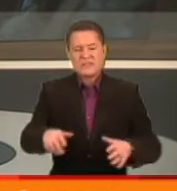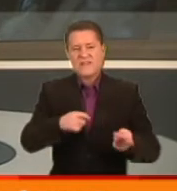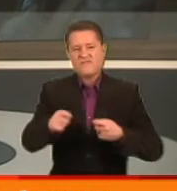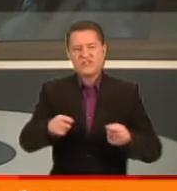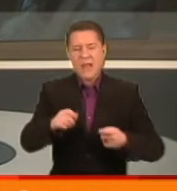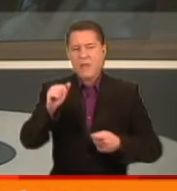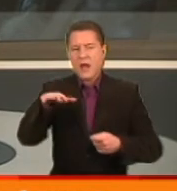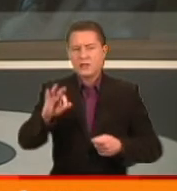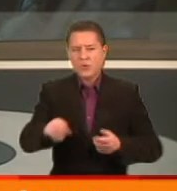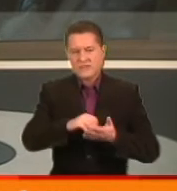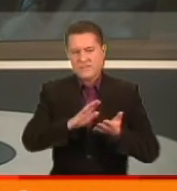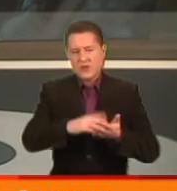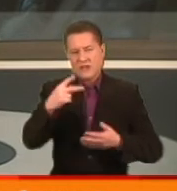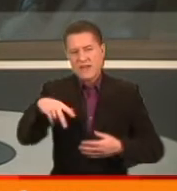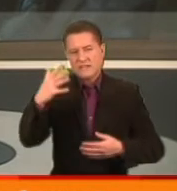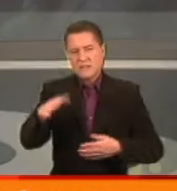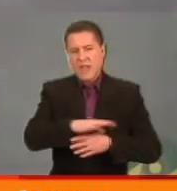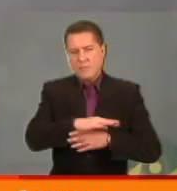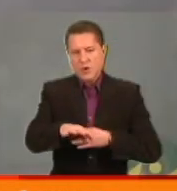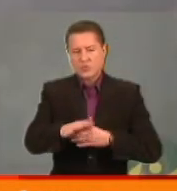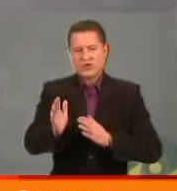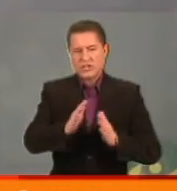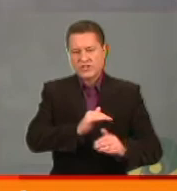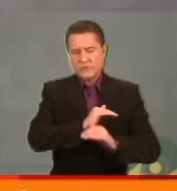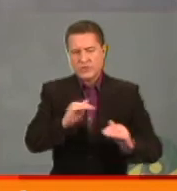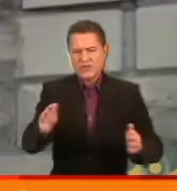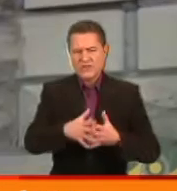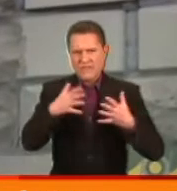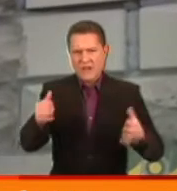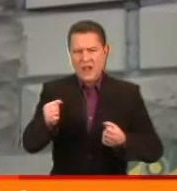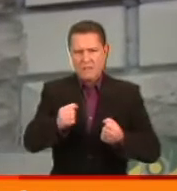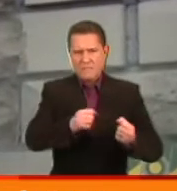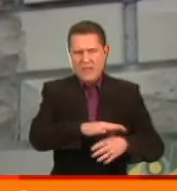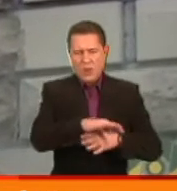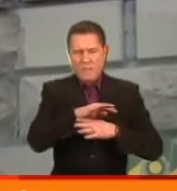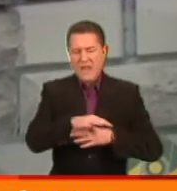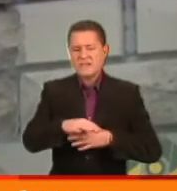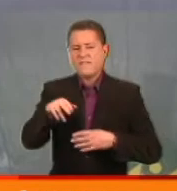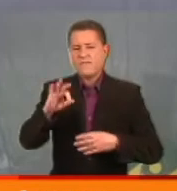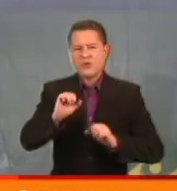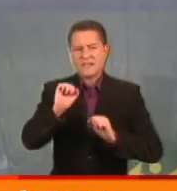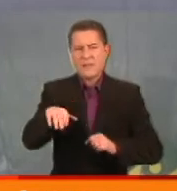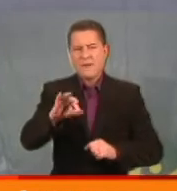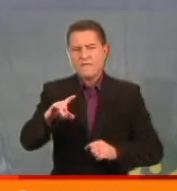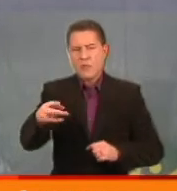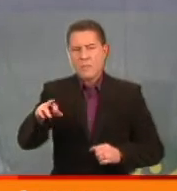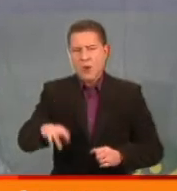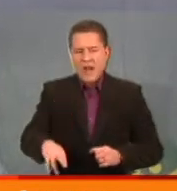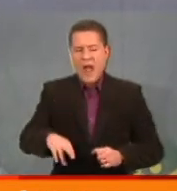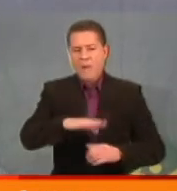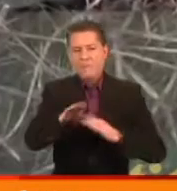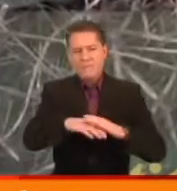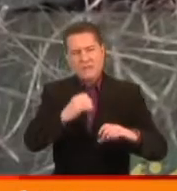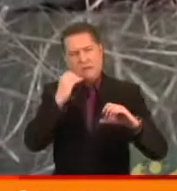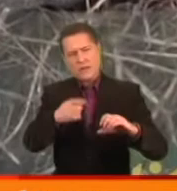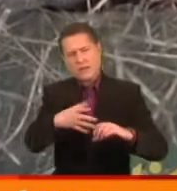зафіксували 25 порушень режиму тиші. Із великокаліберних мінометів терористи гатили по захисниках Павлополя. Під